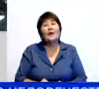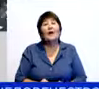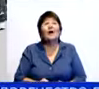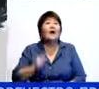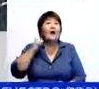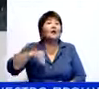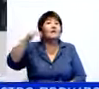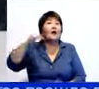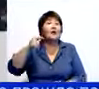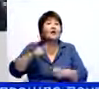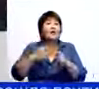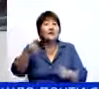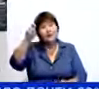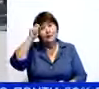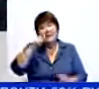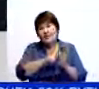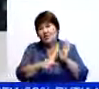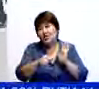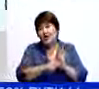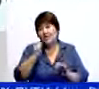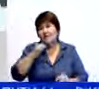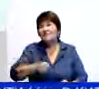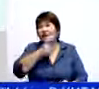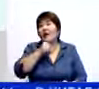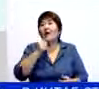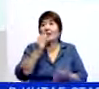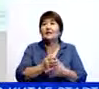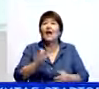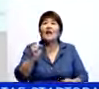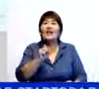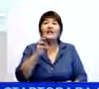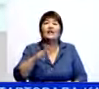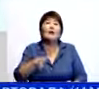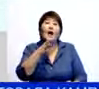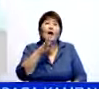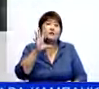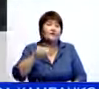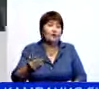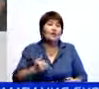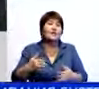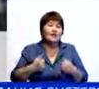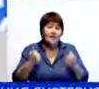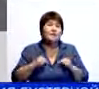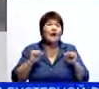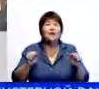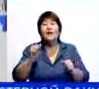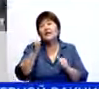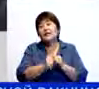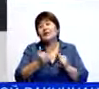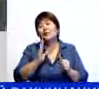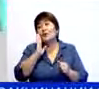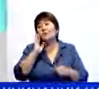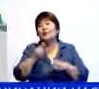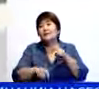Возрастной рекорд марафона среди мужчин 76 лет установил Александр Ким. Аксакал всю жизнь занимается спортом. Ежедневно по